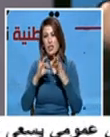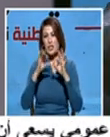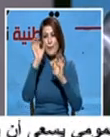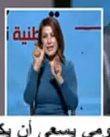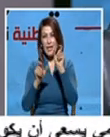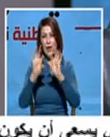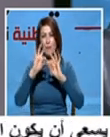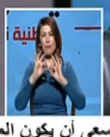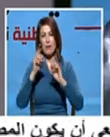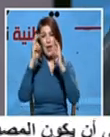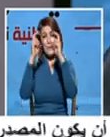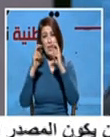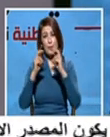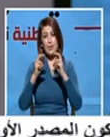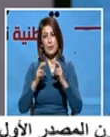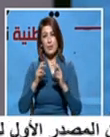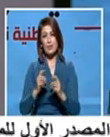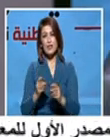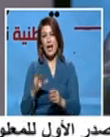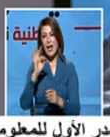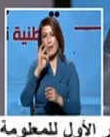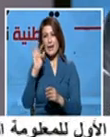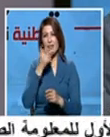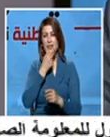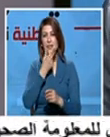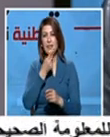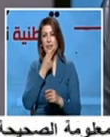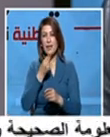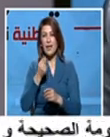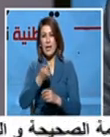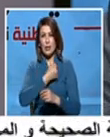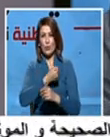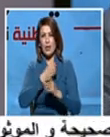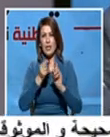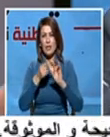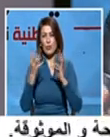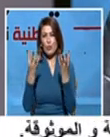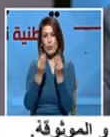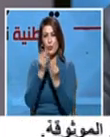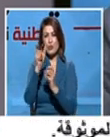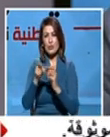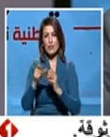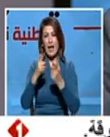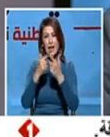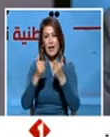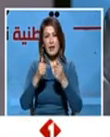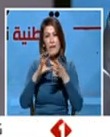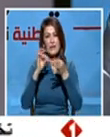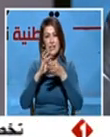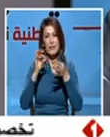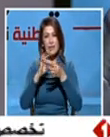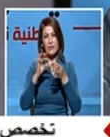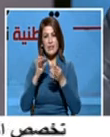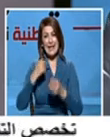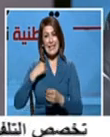بها، وماذا بينا ما يهبطوش البلاكينين يقعدوا به. بار كونتر الادويه الاخرين كلهم لي زيمينو سوبريسور بون مش نجم نسميهم،